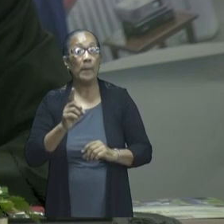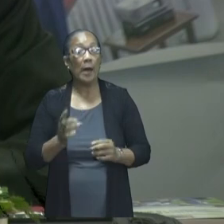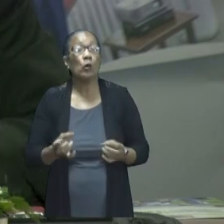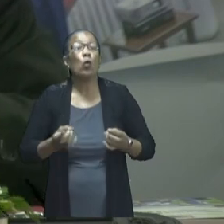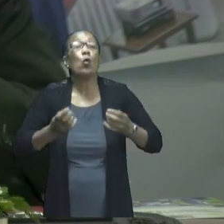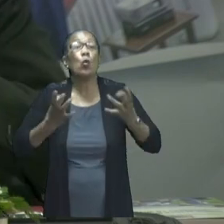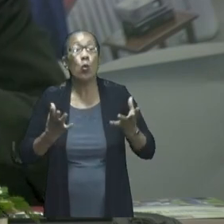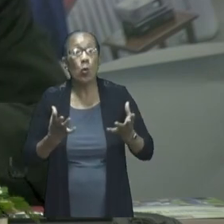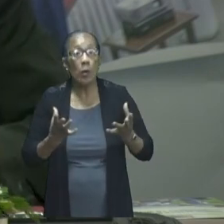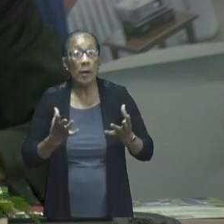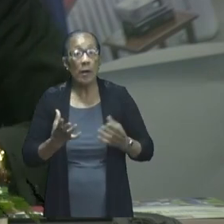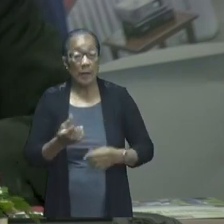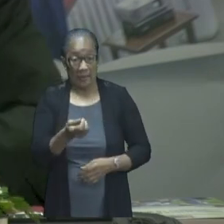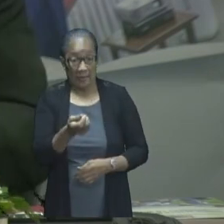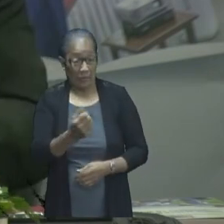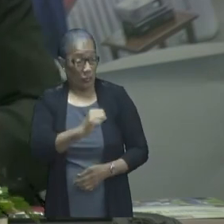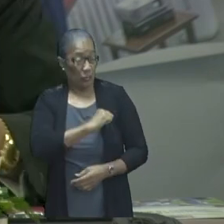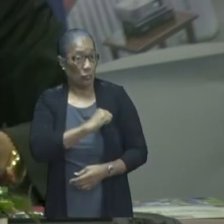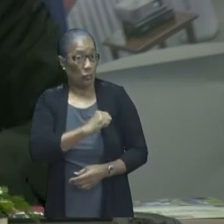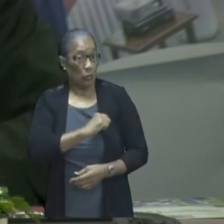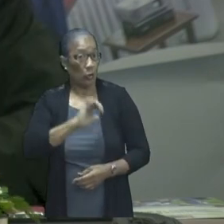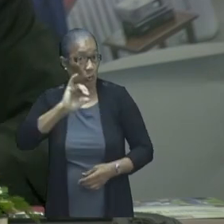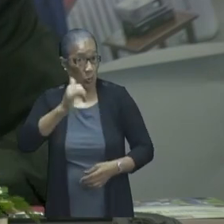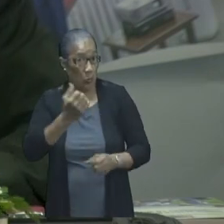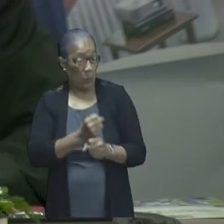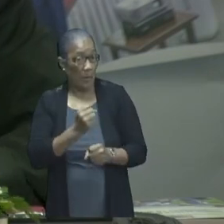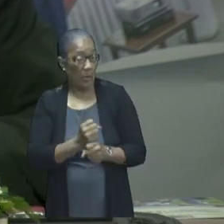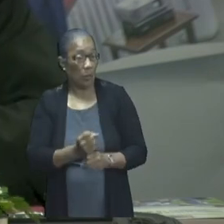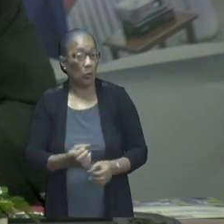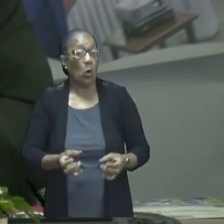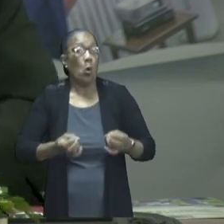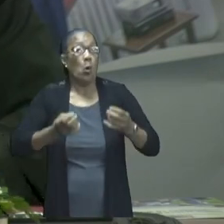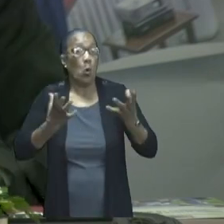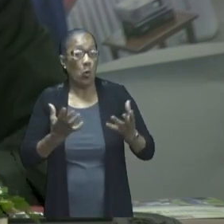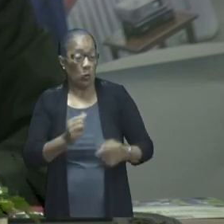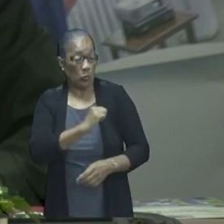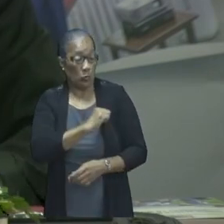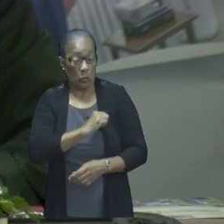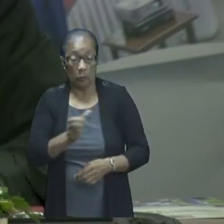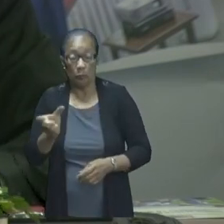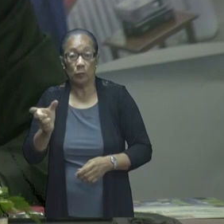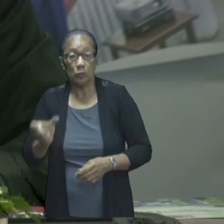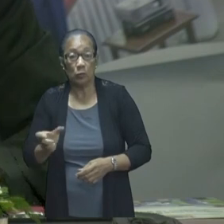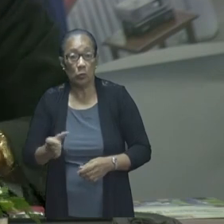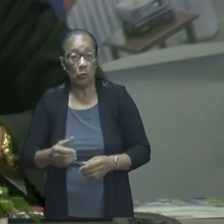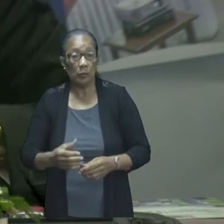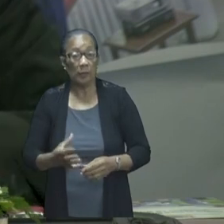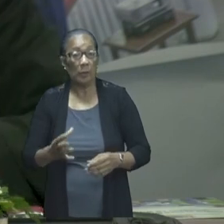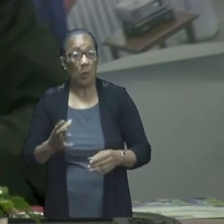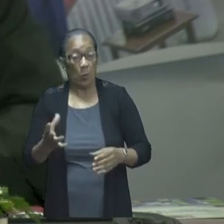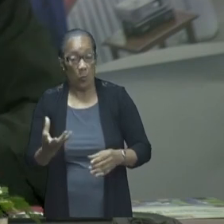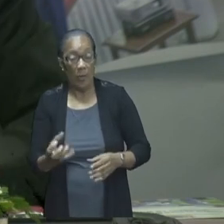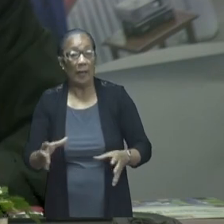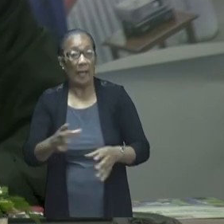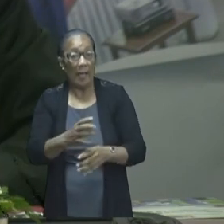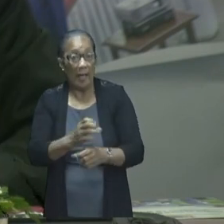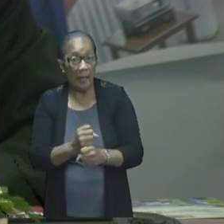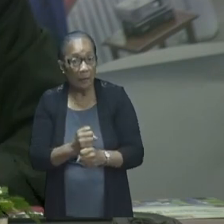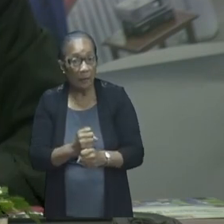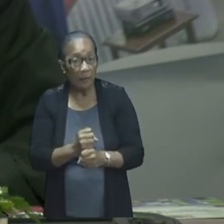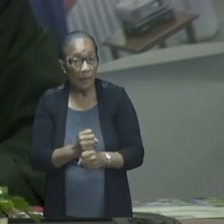weer herschikken hoe kreeg je audio schuldeiser achter yo beleed wat heb je als land om in te